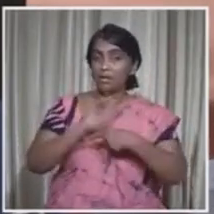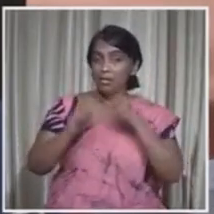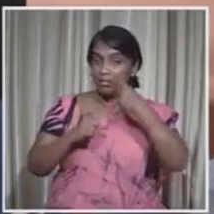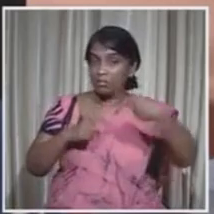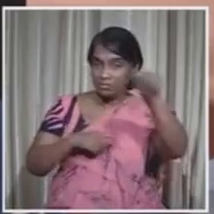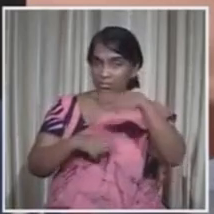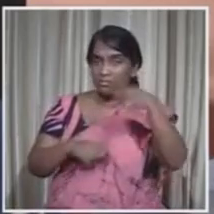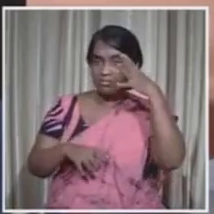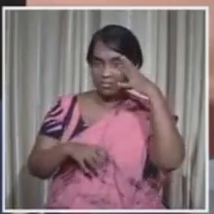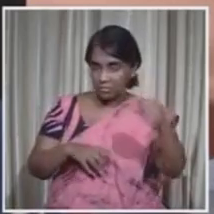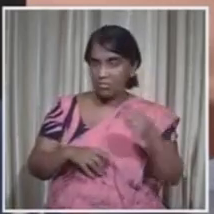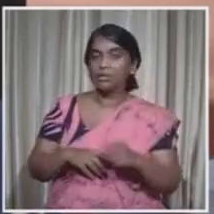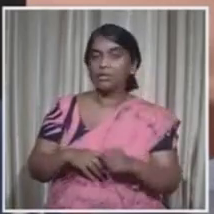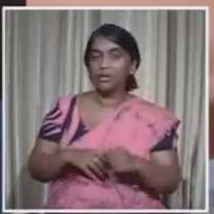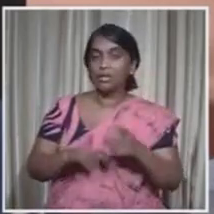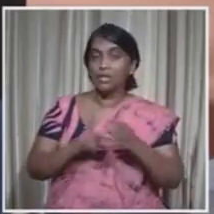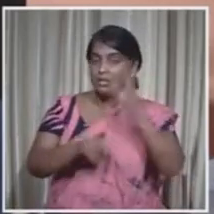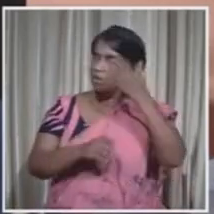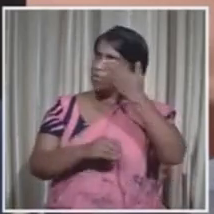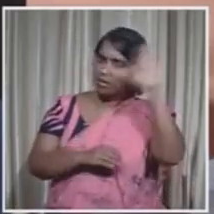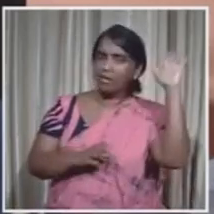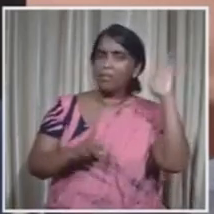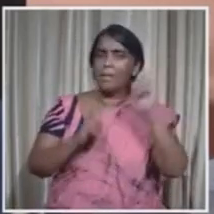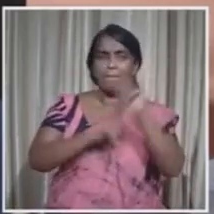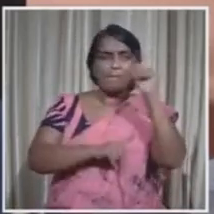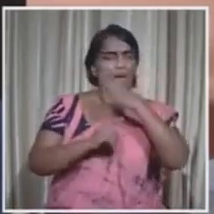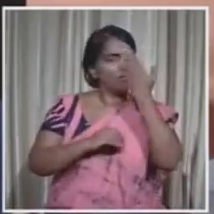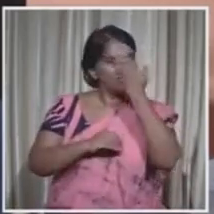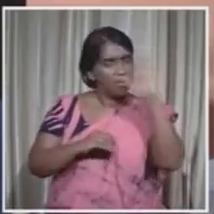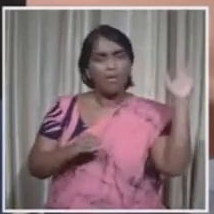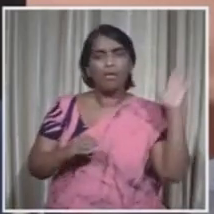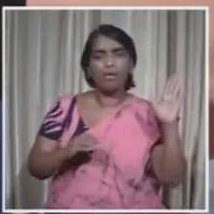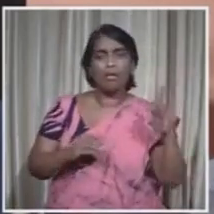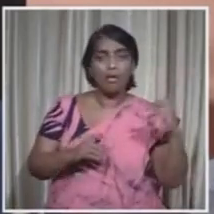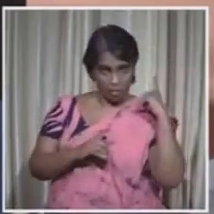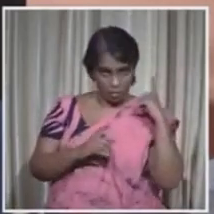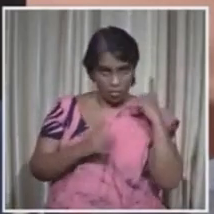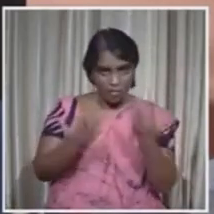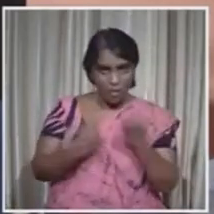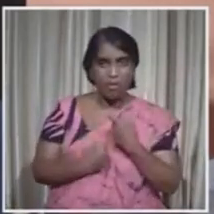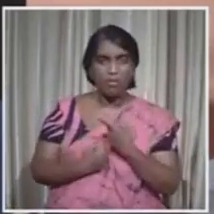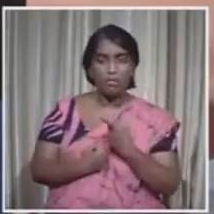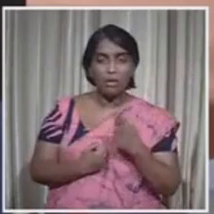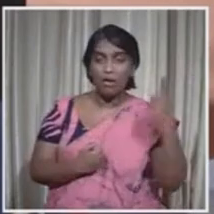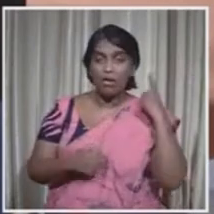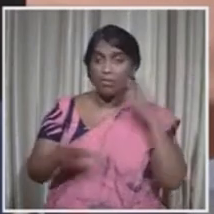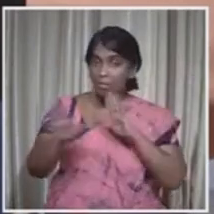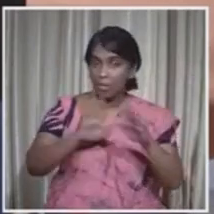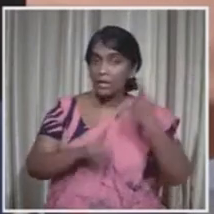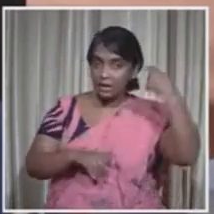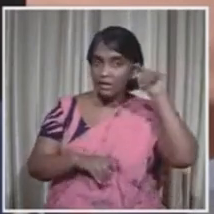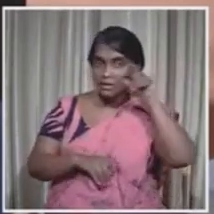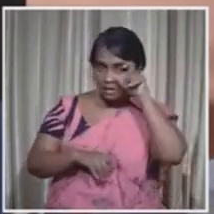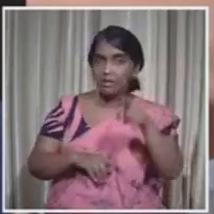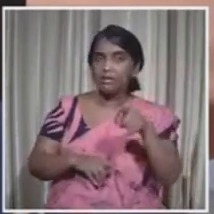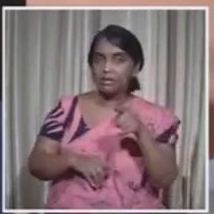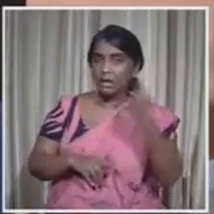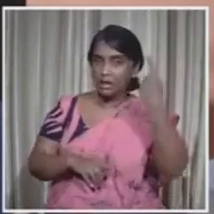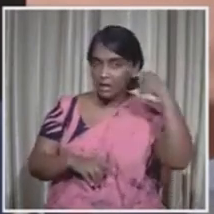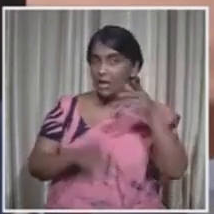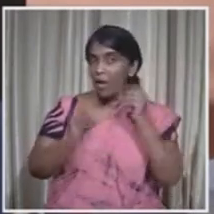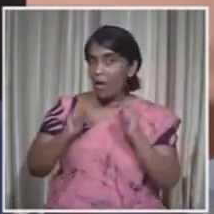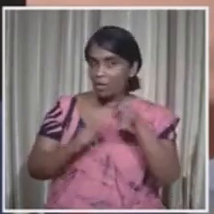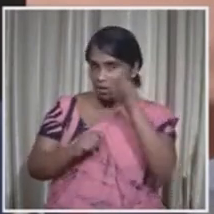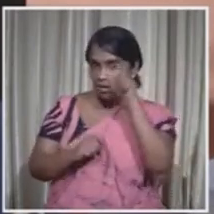තියාගන්න ඕනේ. ජනාධිපතිත් එපා පාර්ලිමේන්තුවත් එපා නම් එහෙනම් මිලිටරි දෝනේ. මිලිටරි තිබ්බොත් ඊයේ දැක්කා මොකද්ද උනේ